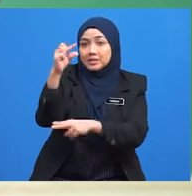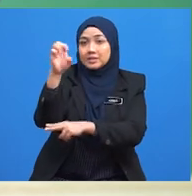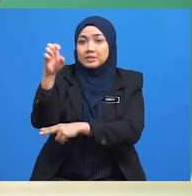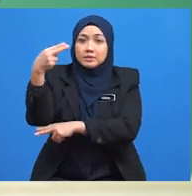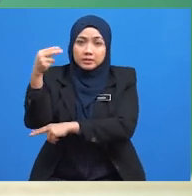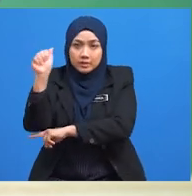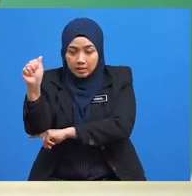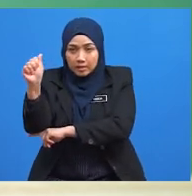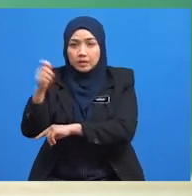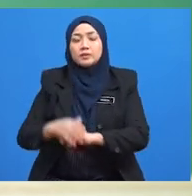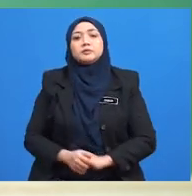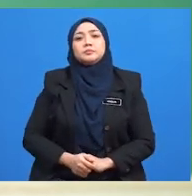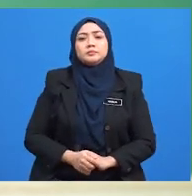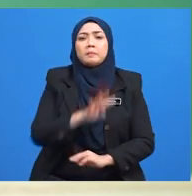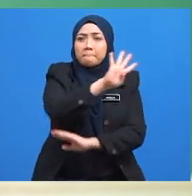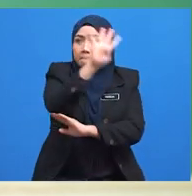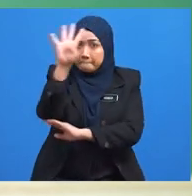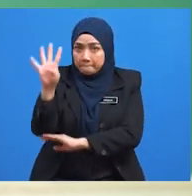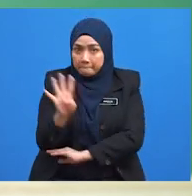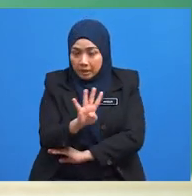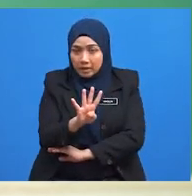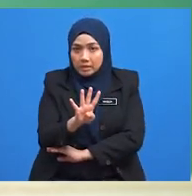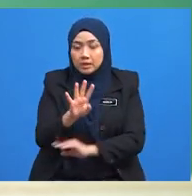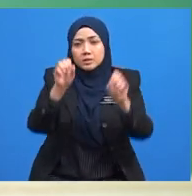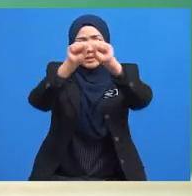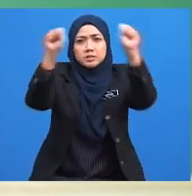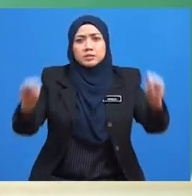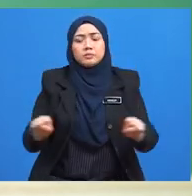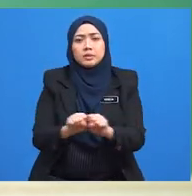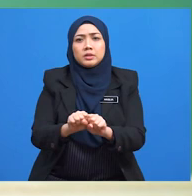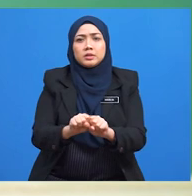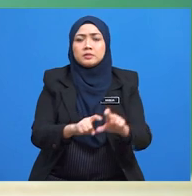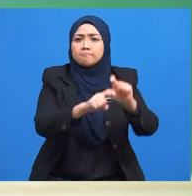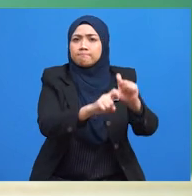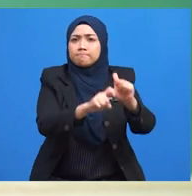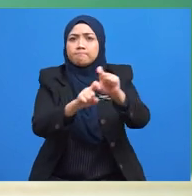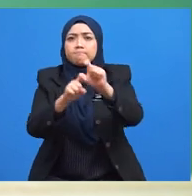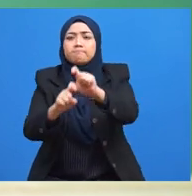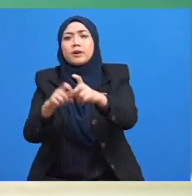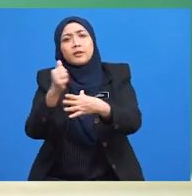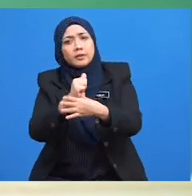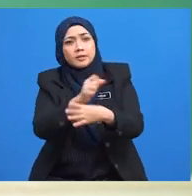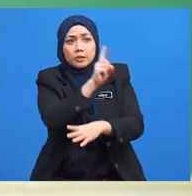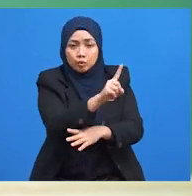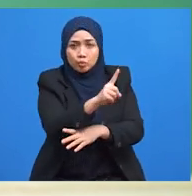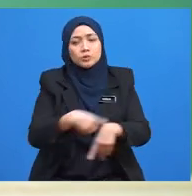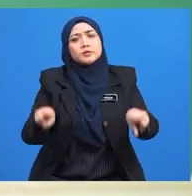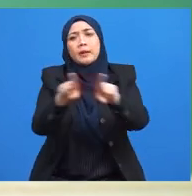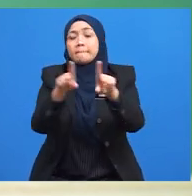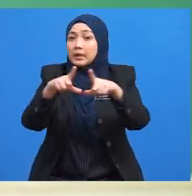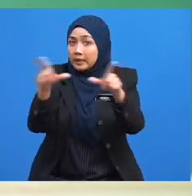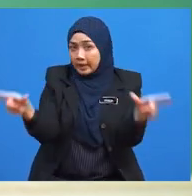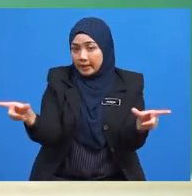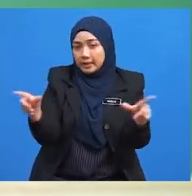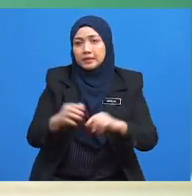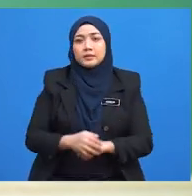GH. Keempat-empat sistem ini sebenarnya saling bergantung antara satu sama lain. Jika